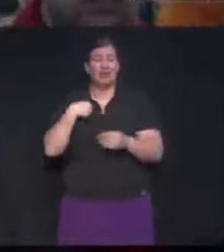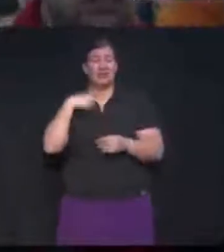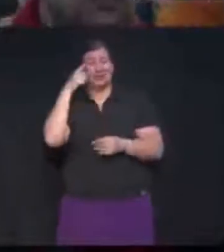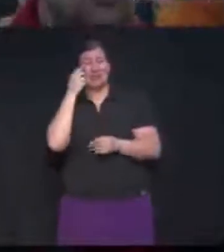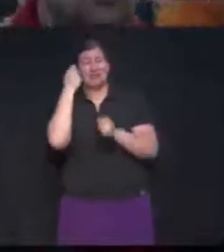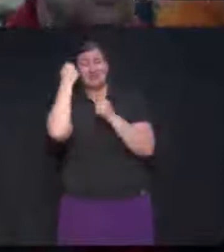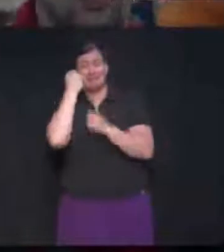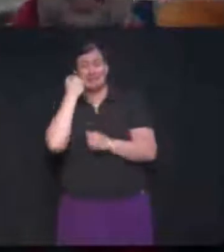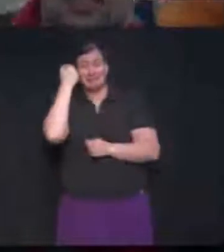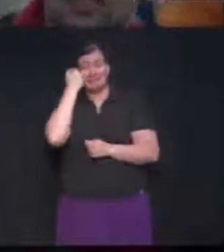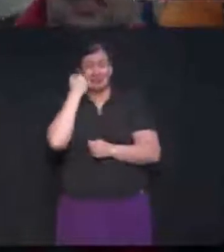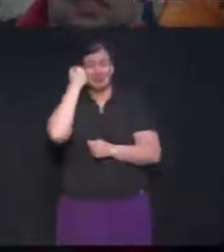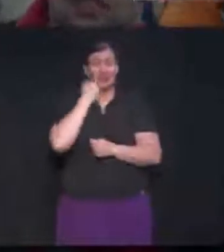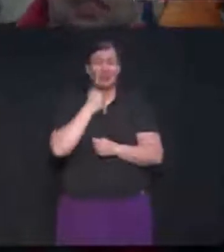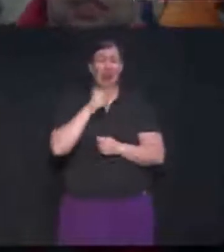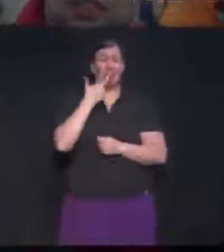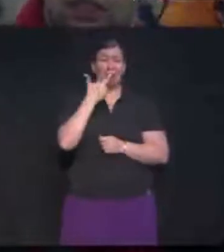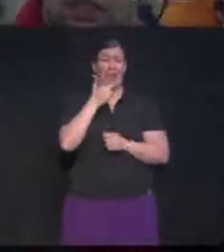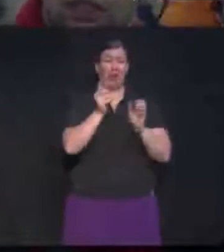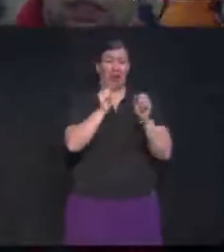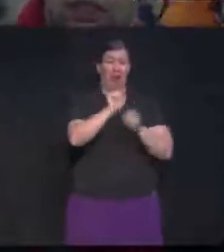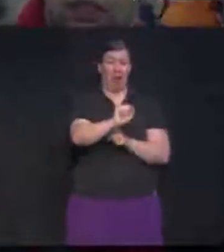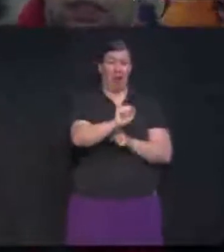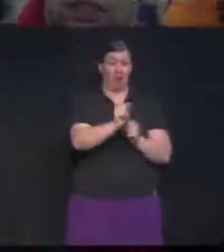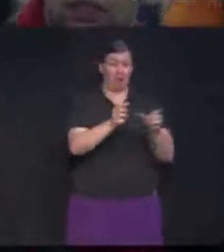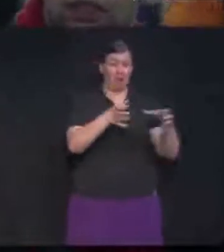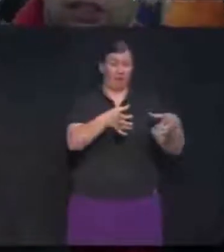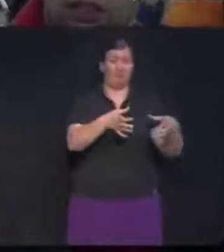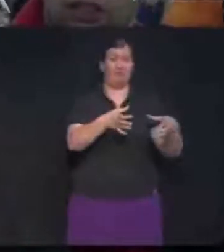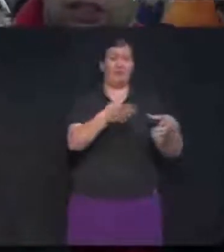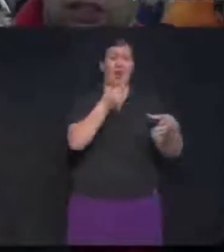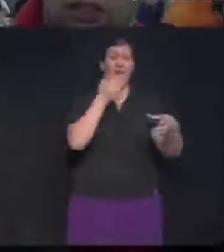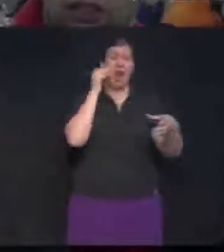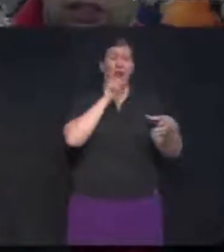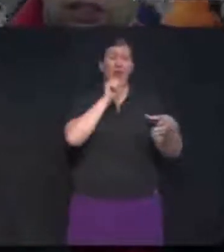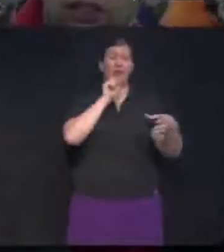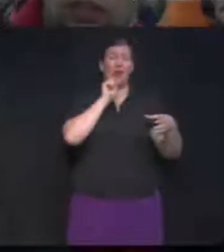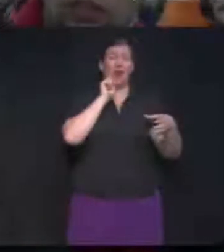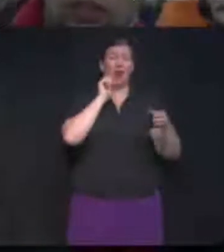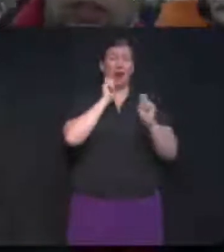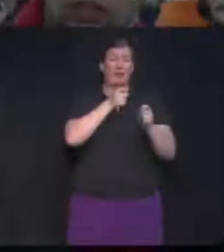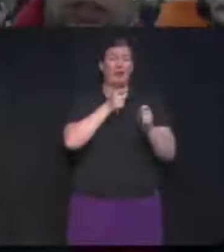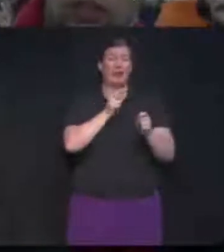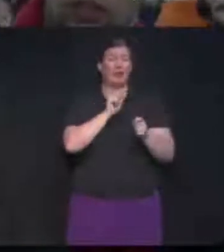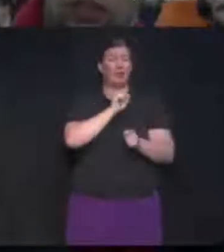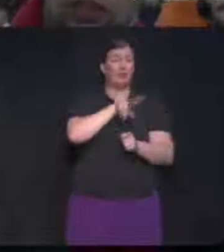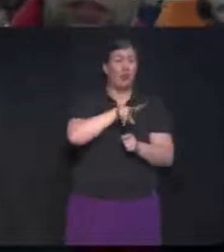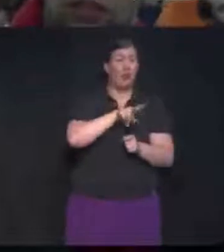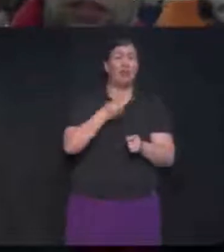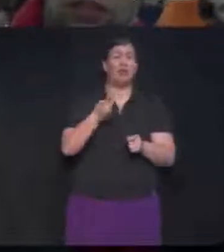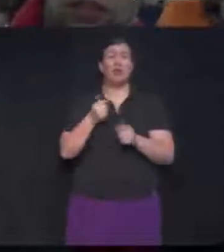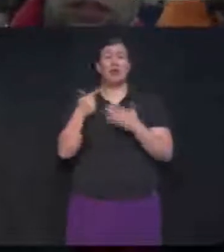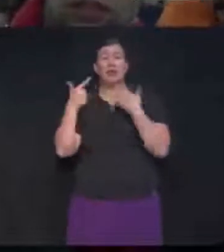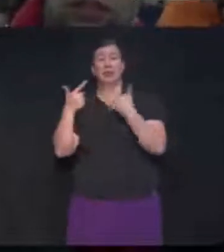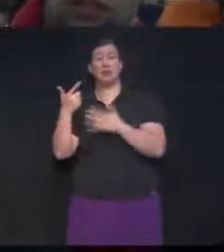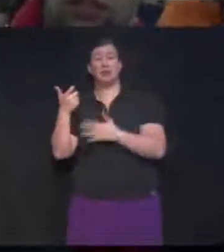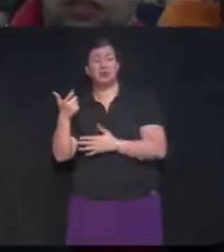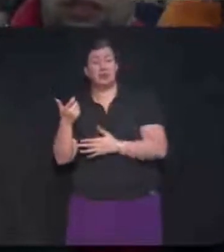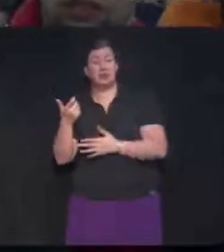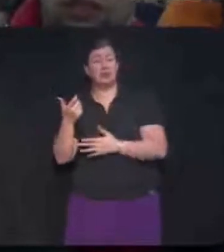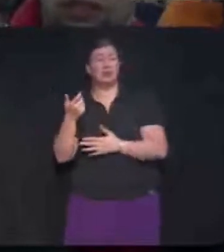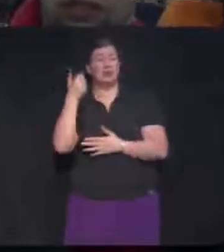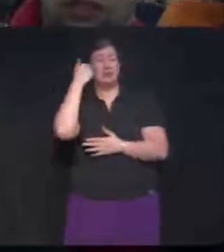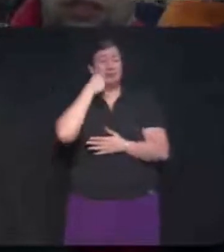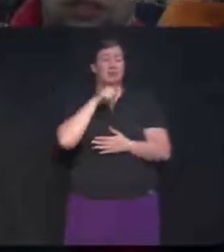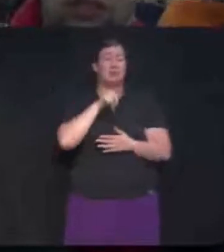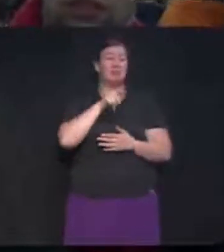alle Anträge außer zwölf und 27 abzulehnen bei 12 und 27 haben wir saubere Anträge die das ausschließen dass wir uns hier nicht